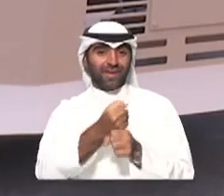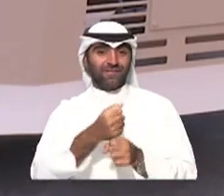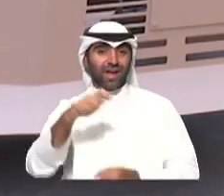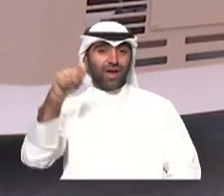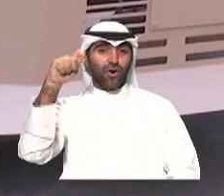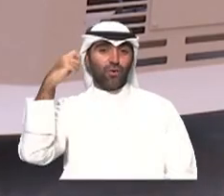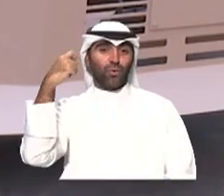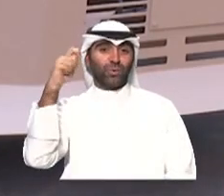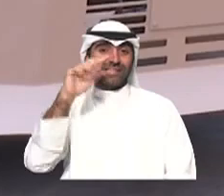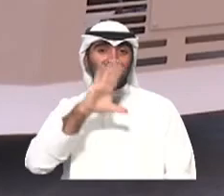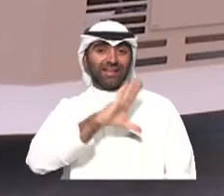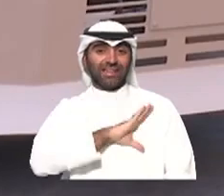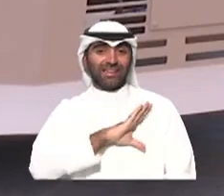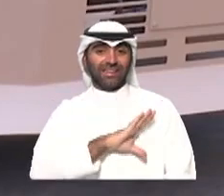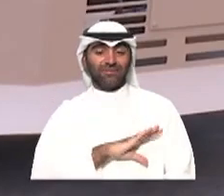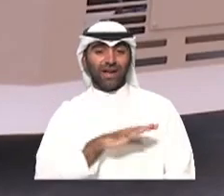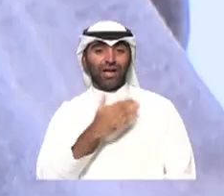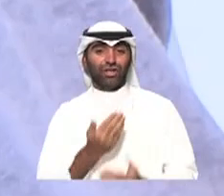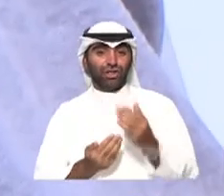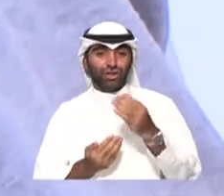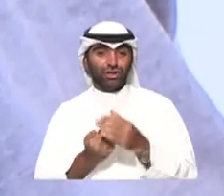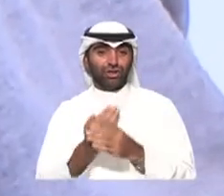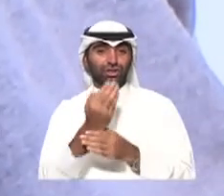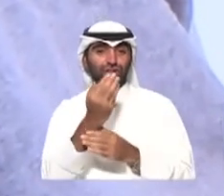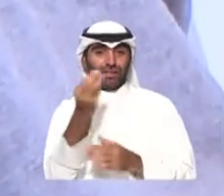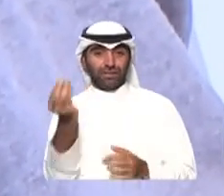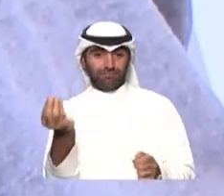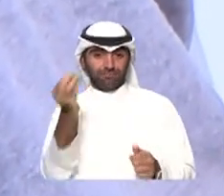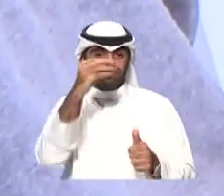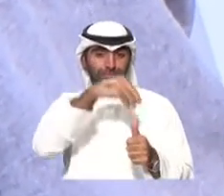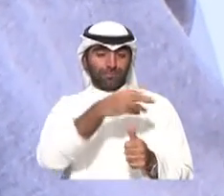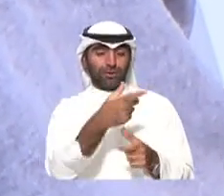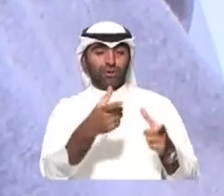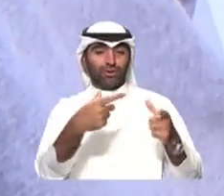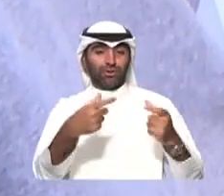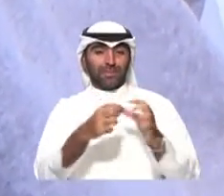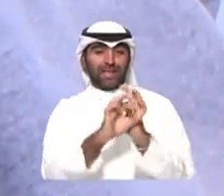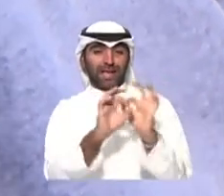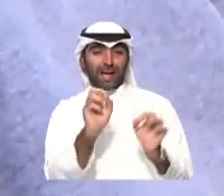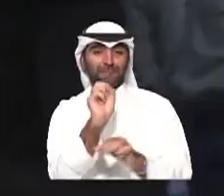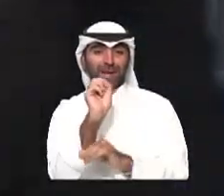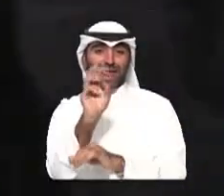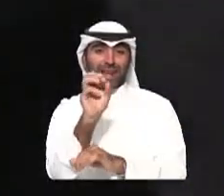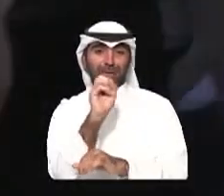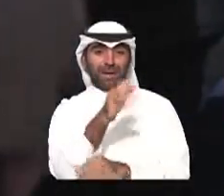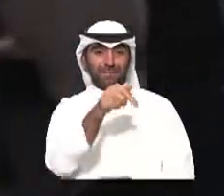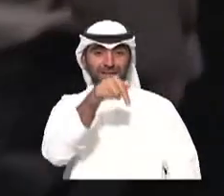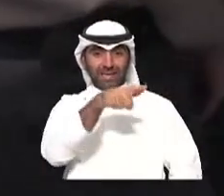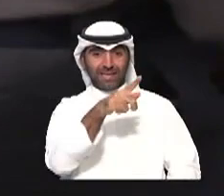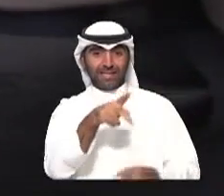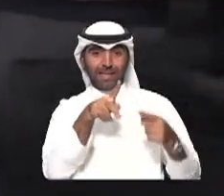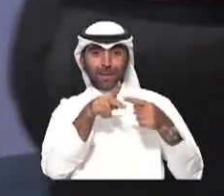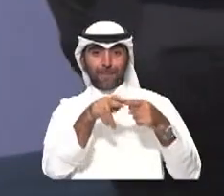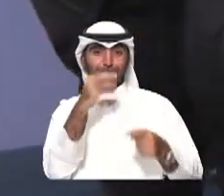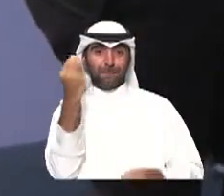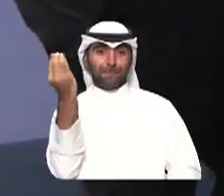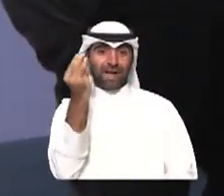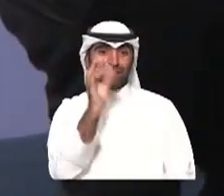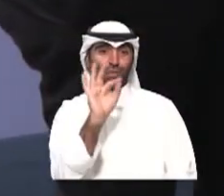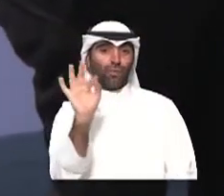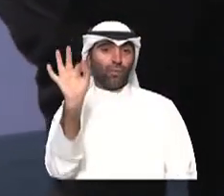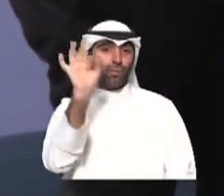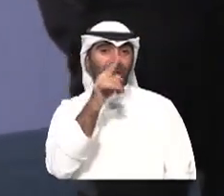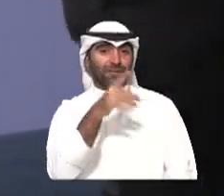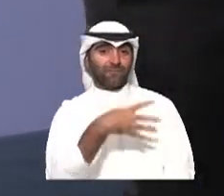بوزارة الدفاع عن طريق رئاسة أركان العمل الجيش. المعرض مستمر حتى 8 شهر سبتمبر الحالي، فيما ستكون